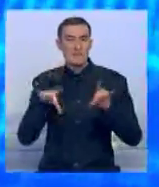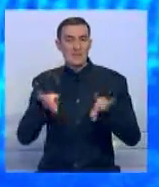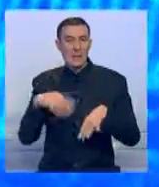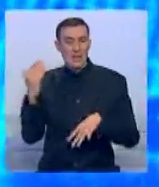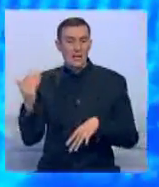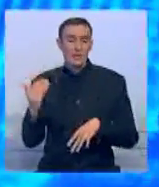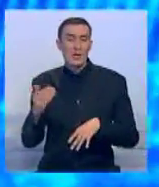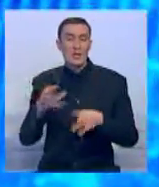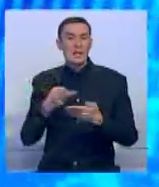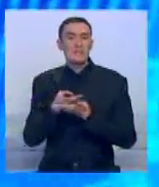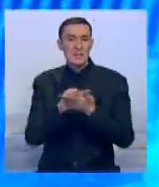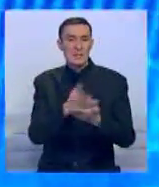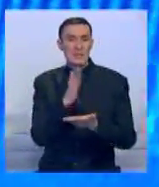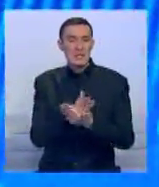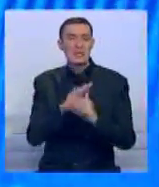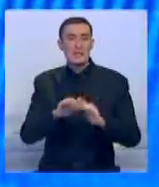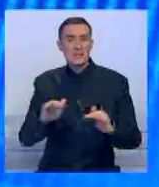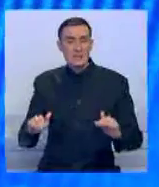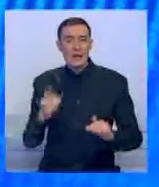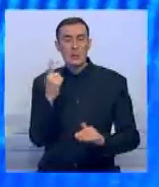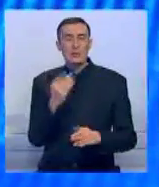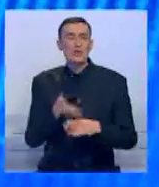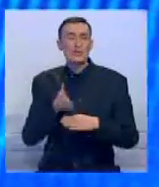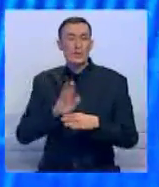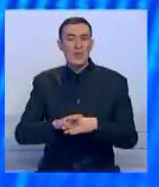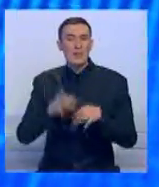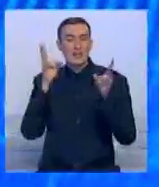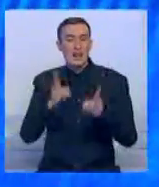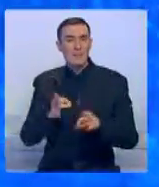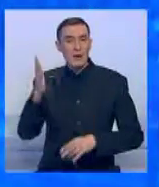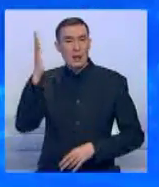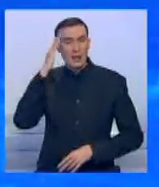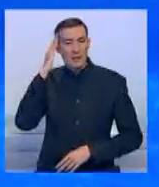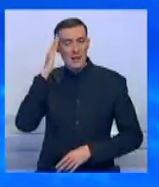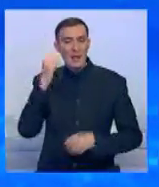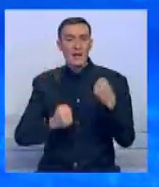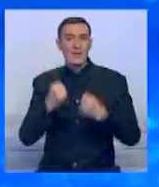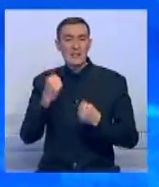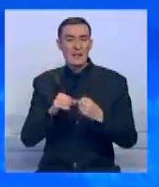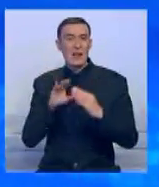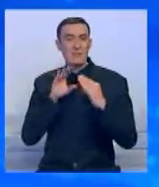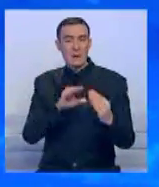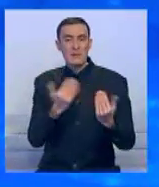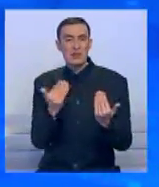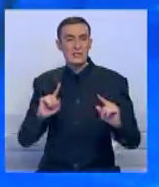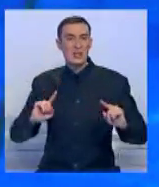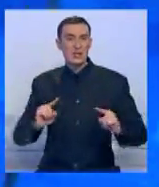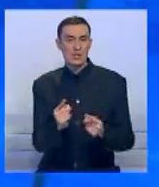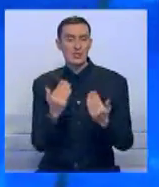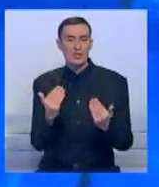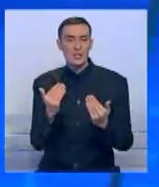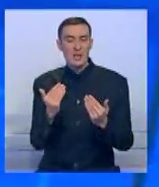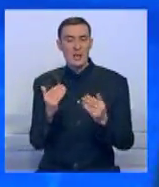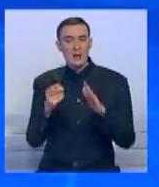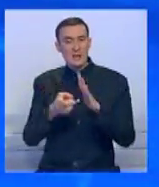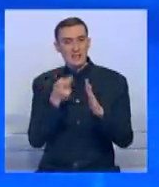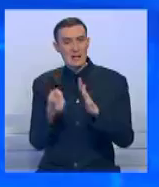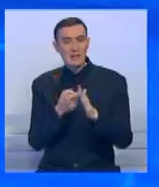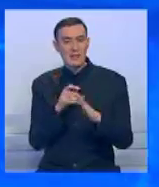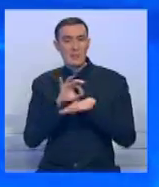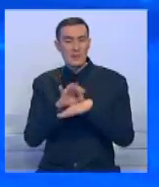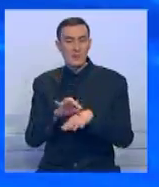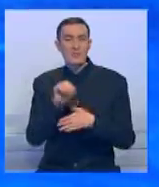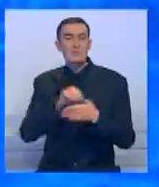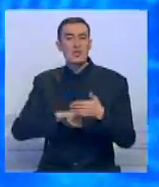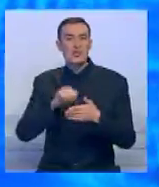их данным среди госпитализированных есть дети у одного из них тяжелая травма головы водитель автомобиля уже задержан сейчас ведется расследование причин